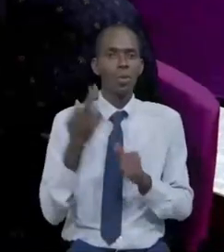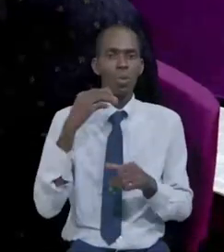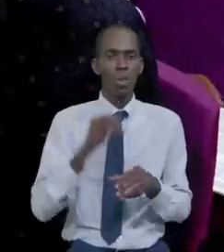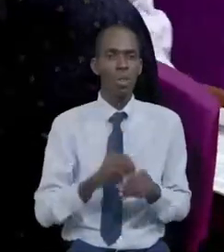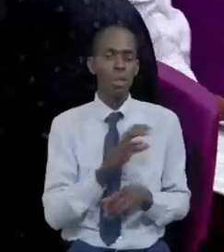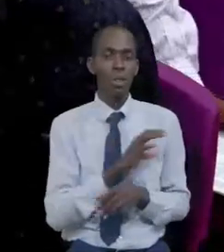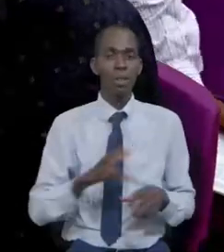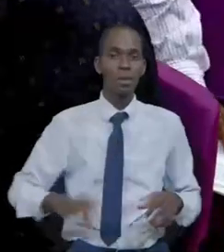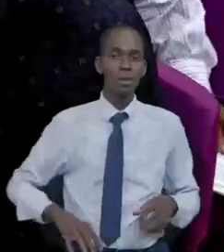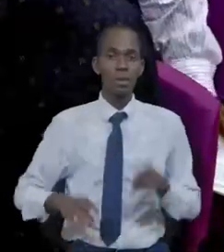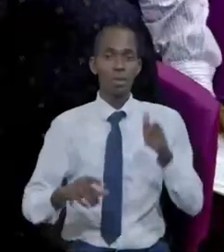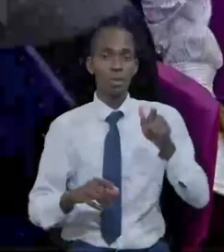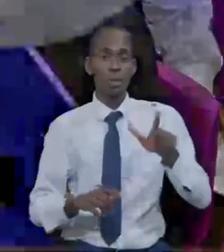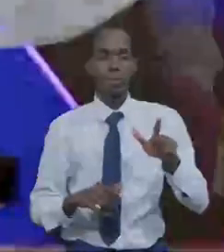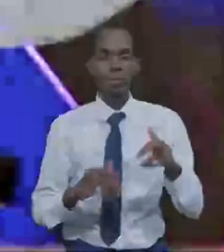23.